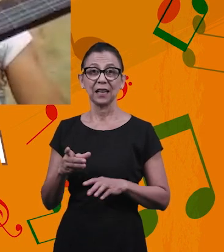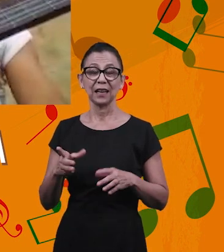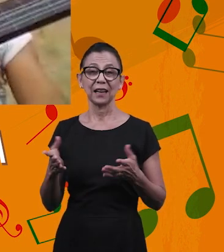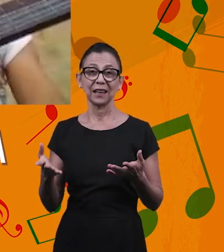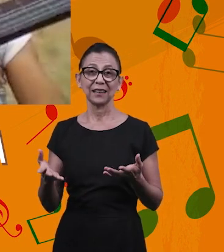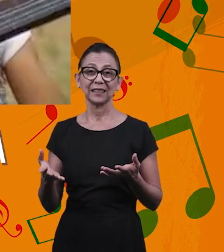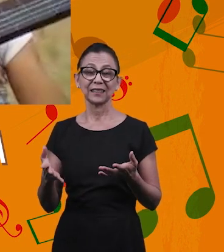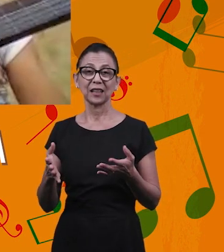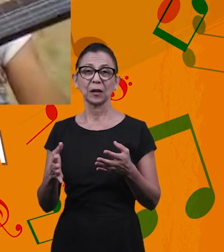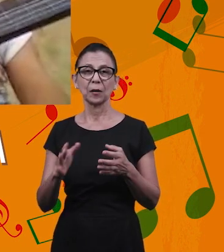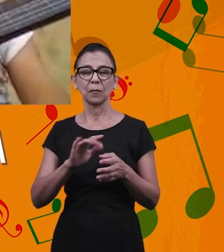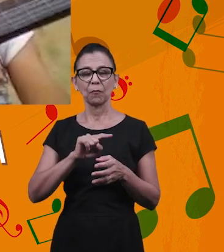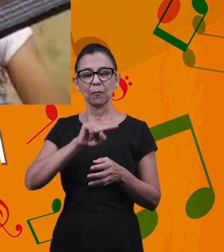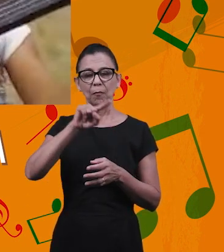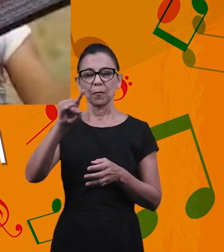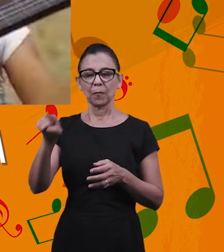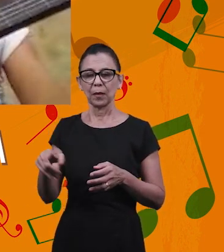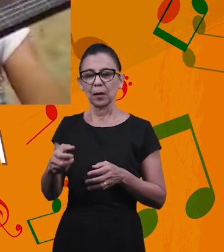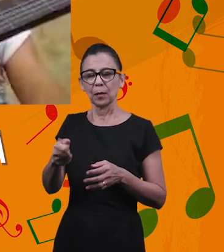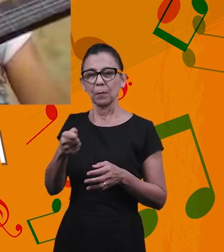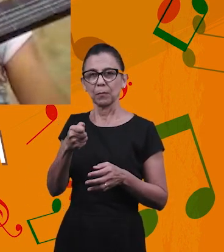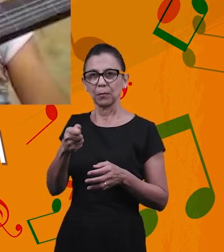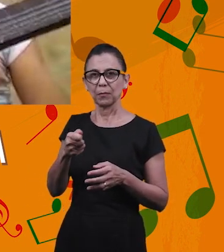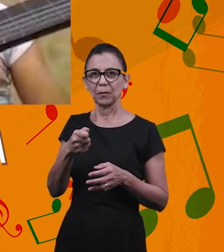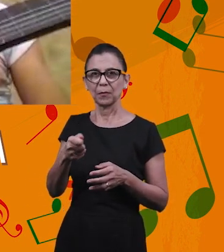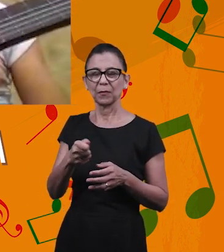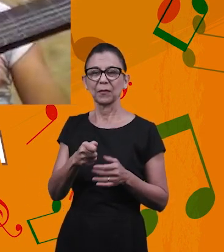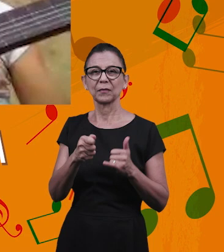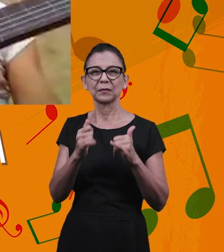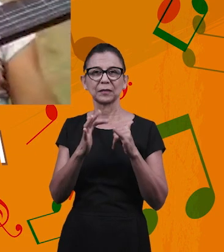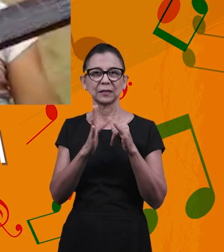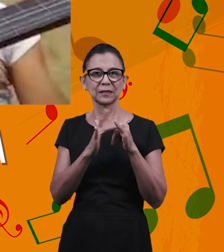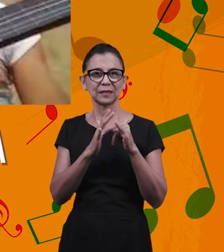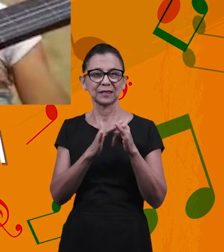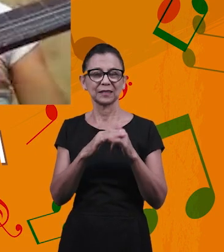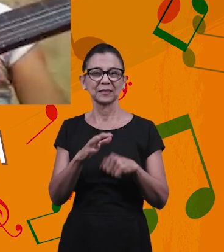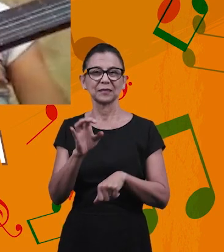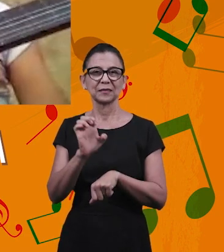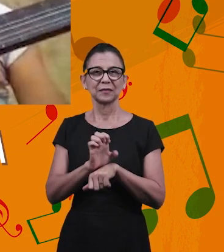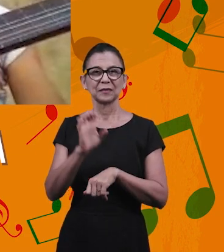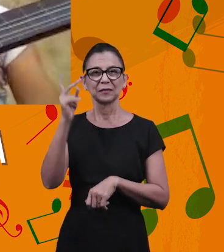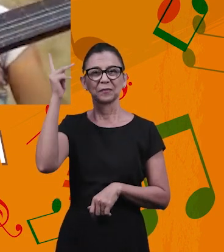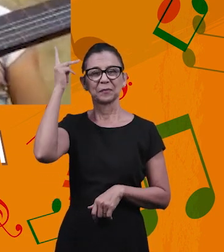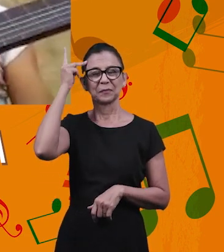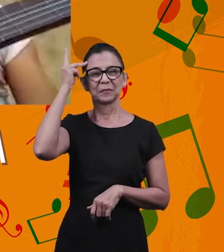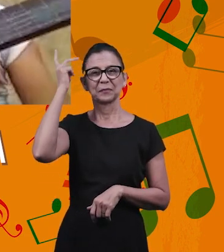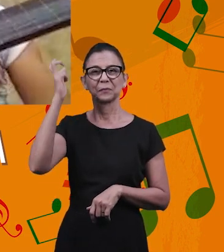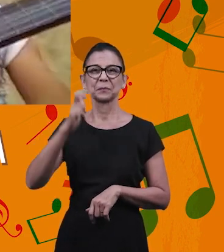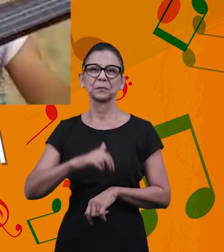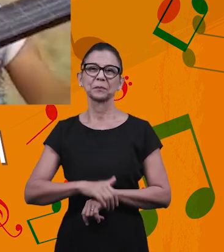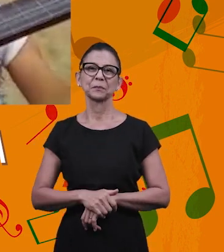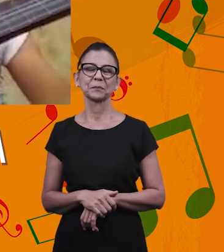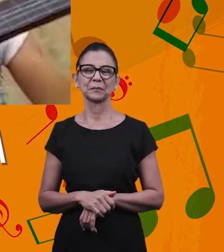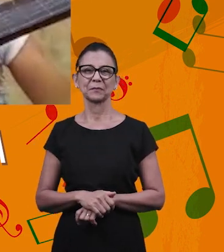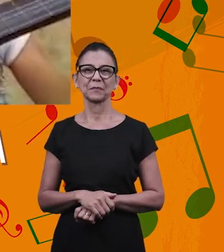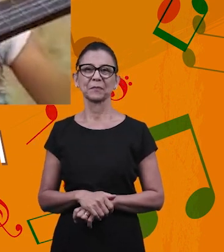la demi-lune et Manuel à la clave. Atibaia, São Paulo. São Paulo.